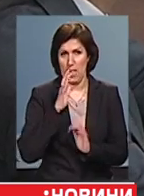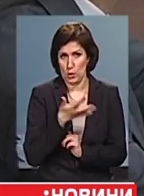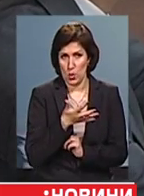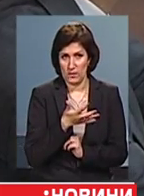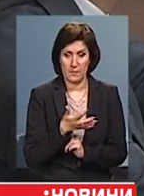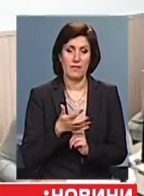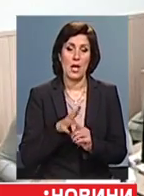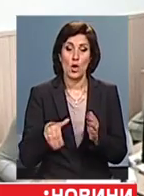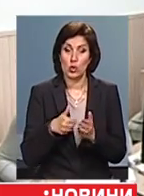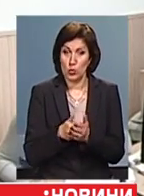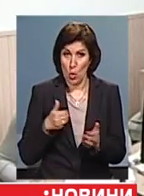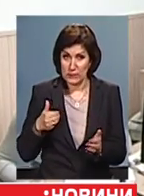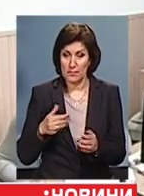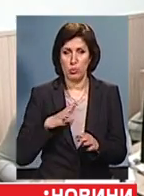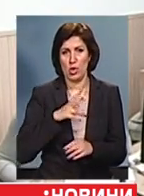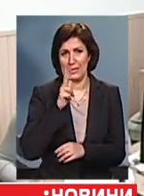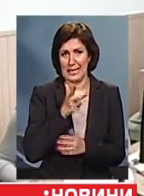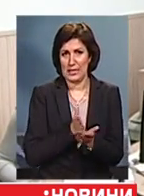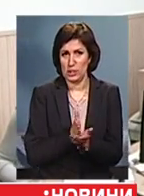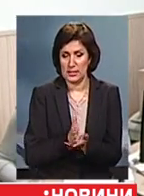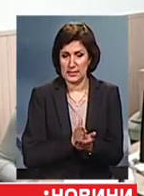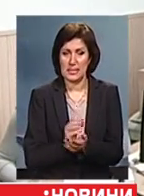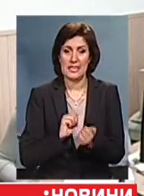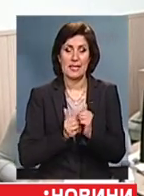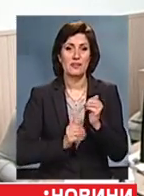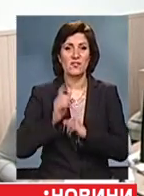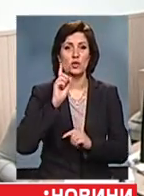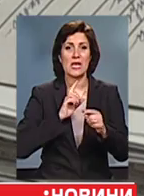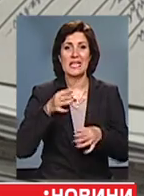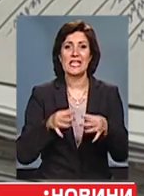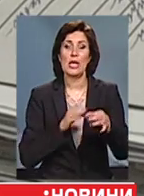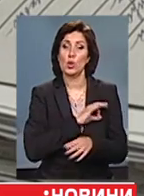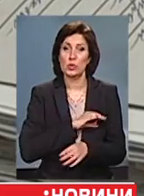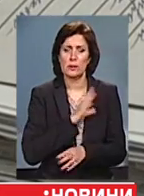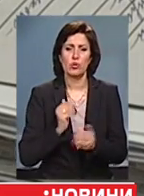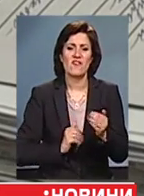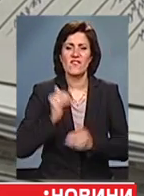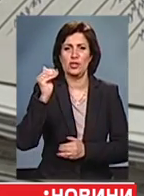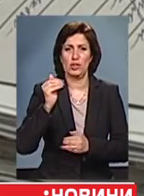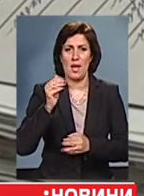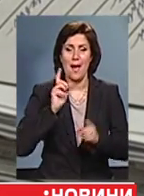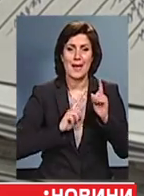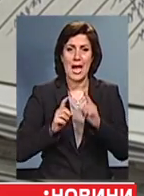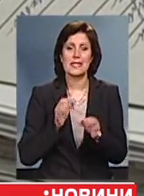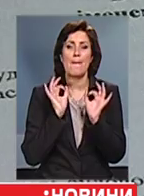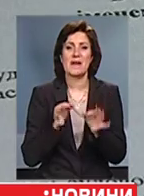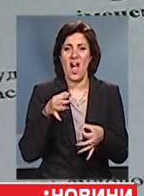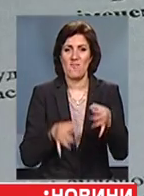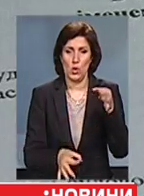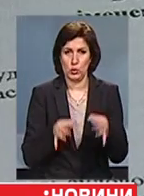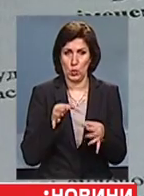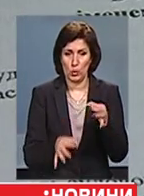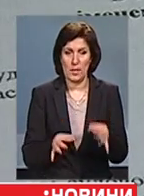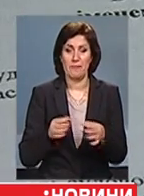років. Досі вимагали 3-річний стаж. Замість Вищої ради юстиції з'явиться Вища рада правосуддя з ширшими повноваженнями.